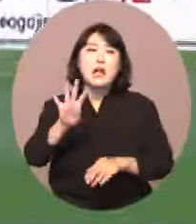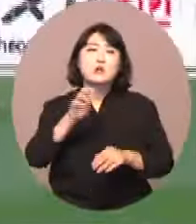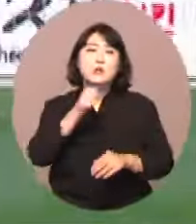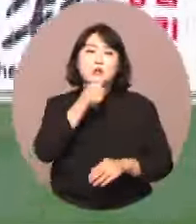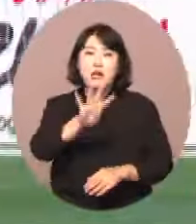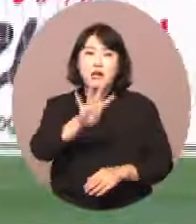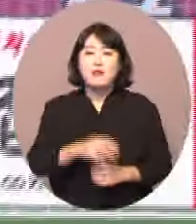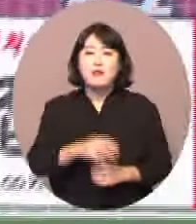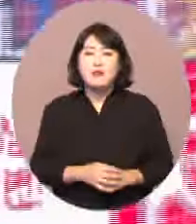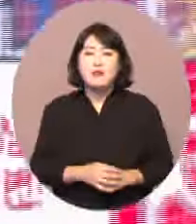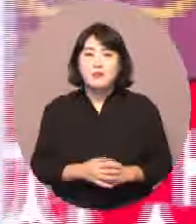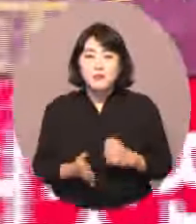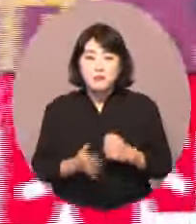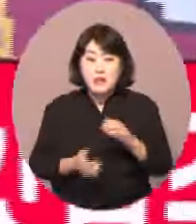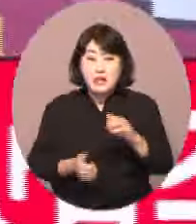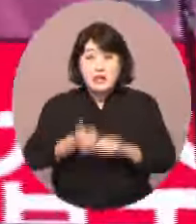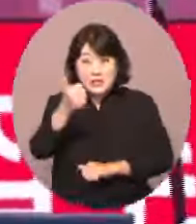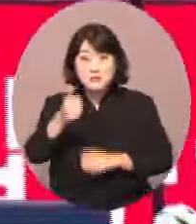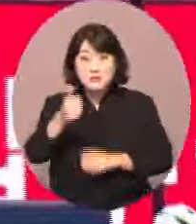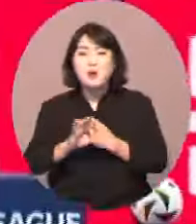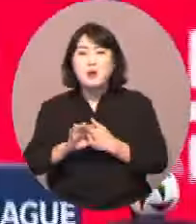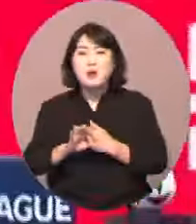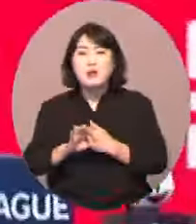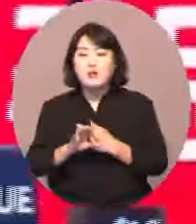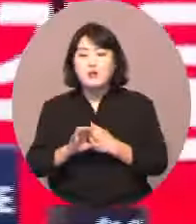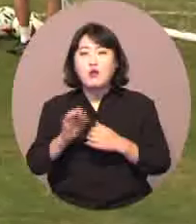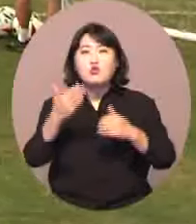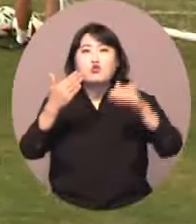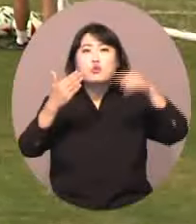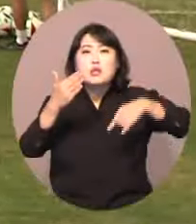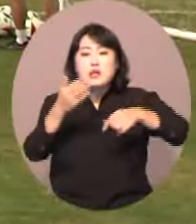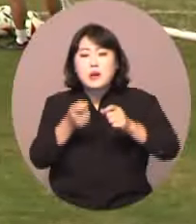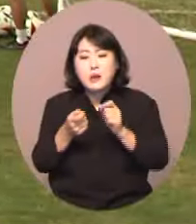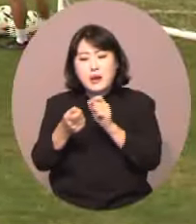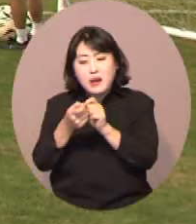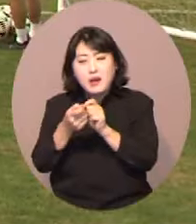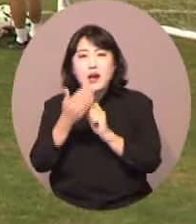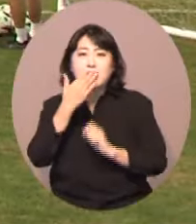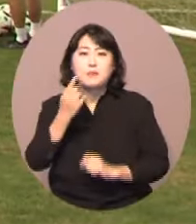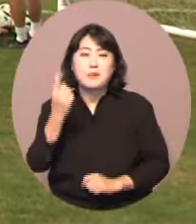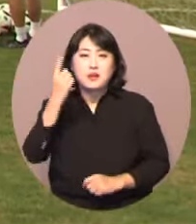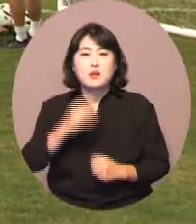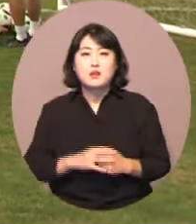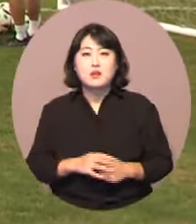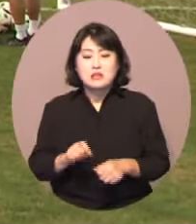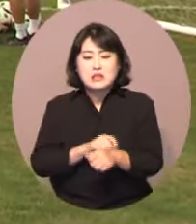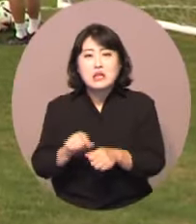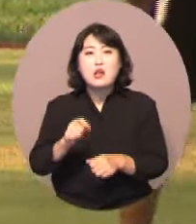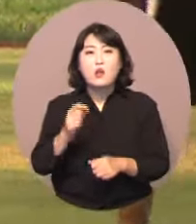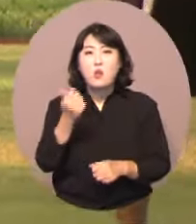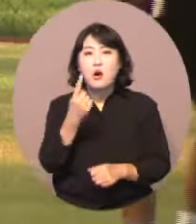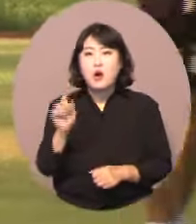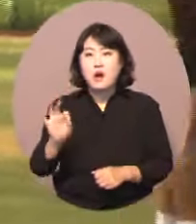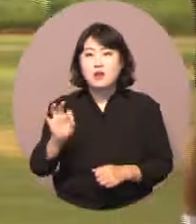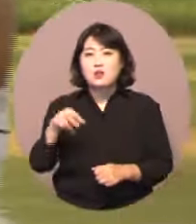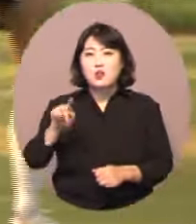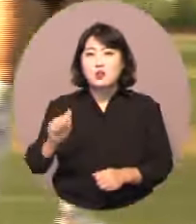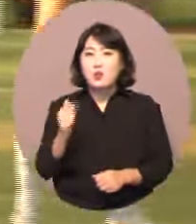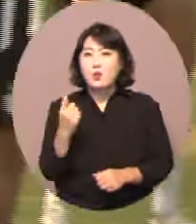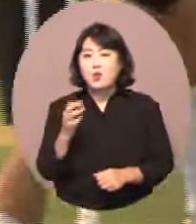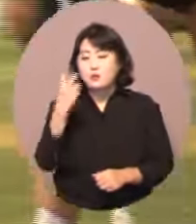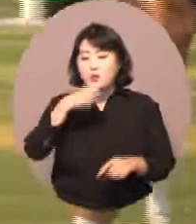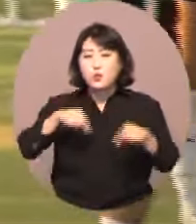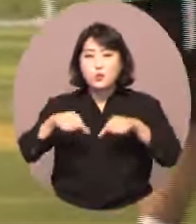이기면 1부 리그에 잔류할 9위에 바짝 다가설 수 있습니다. 특히 황선홍 감독 부임 이후 대전은 홈